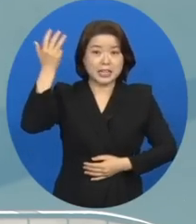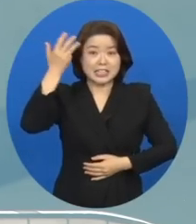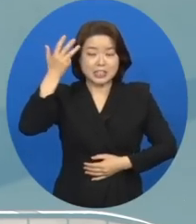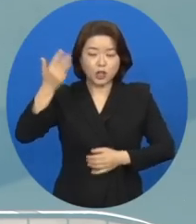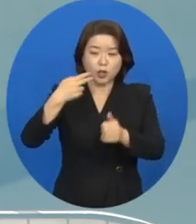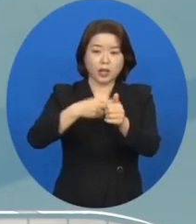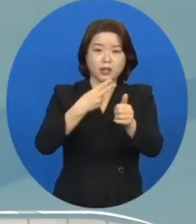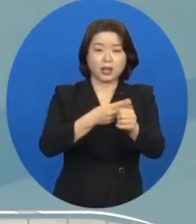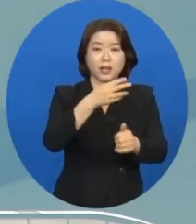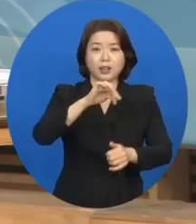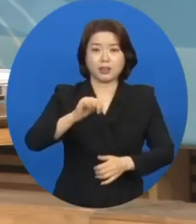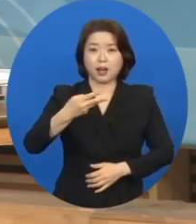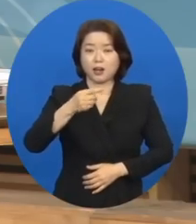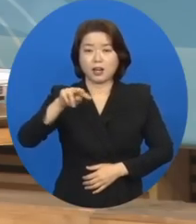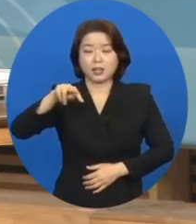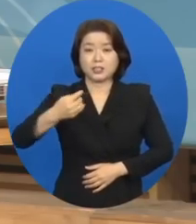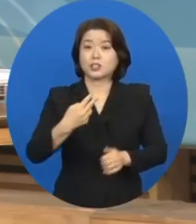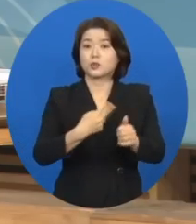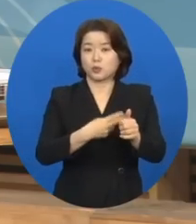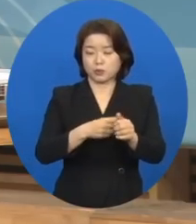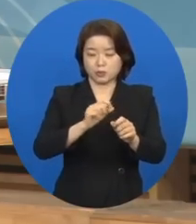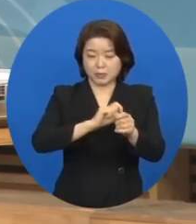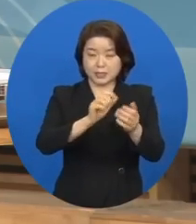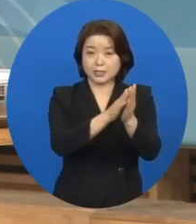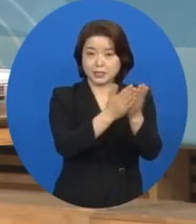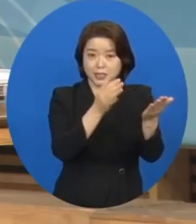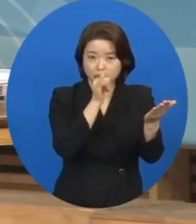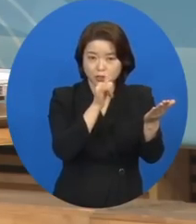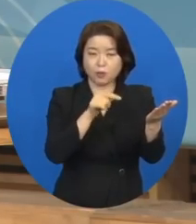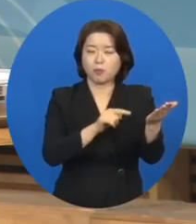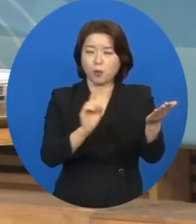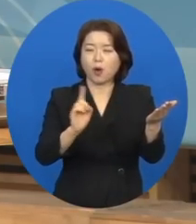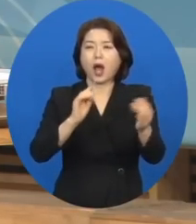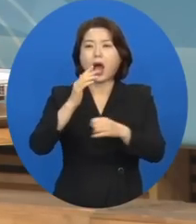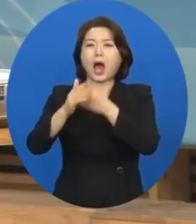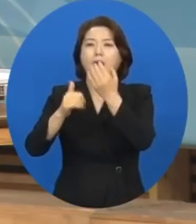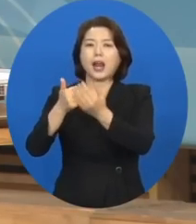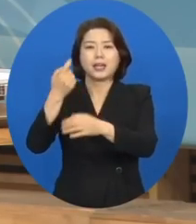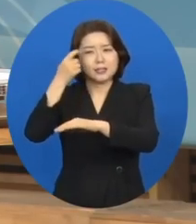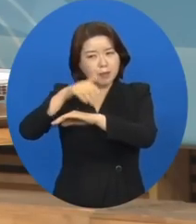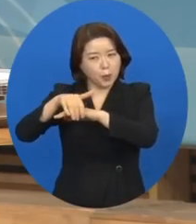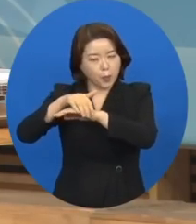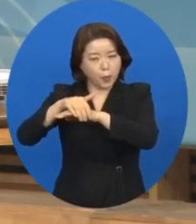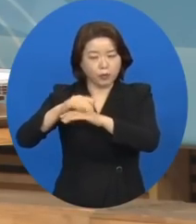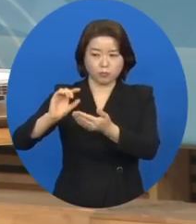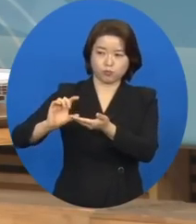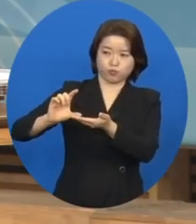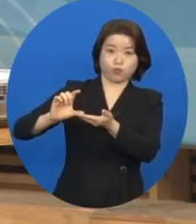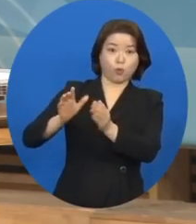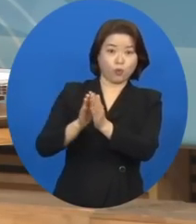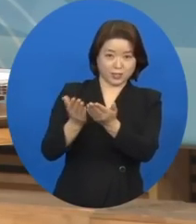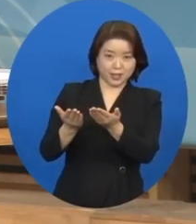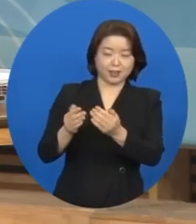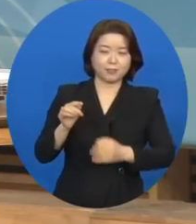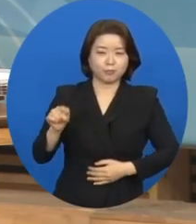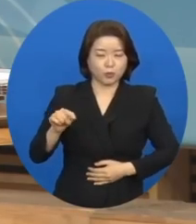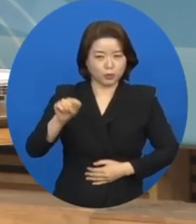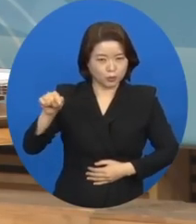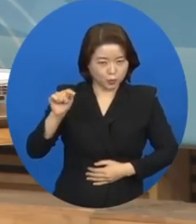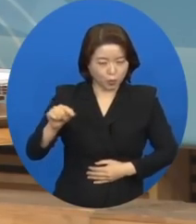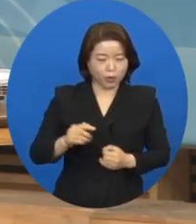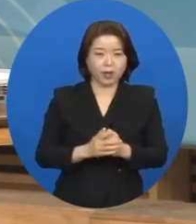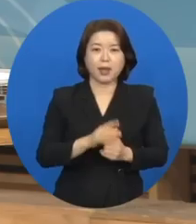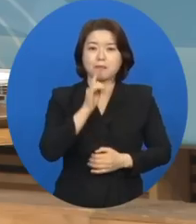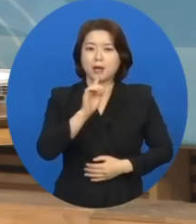달라스 윌라드라는 분이 쓰신 책이 있습니다. 하나님의 모략이라는 책이죠. 꽤 두꺼운 책인데요. 그 책에서 그가 이런 얘기를